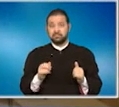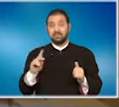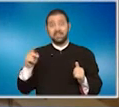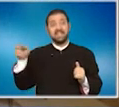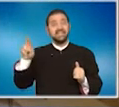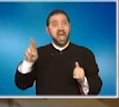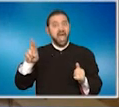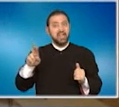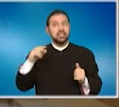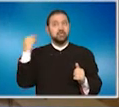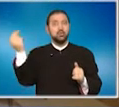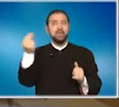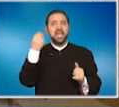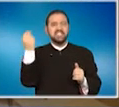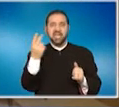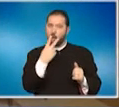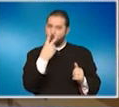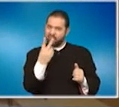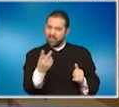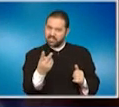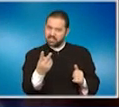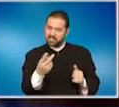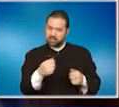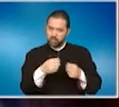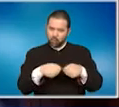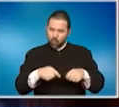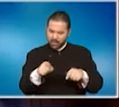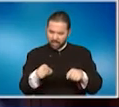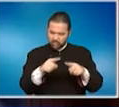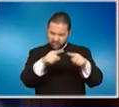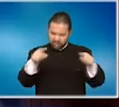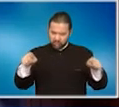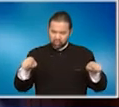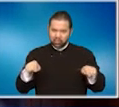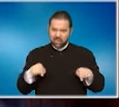Ori Dumnezeu, văzând tot scenariul acesta